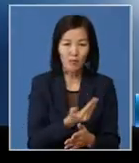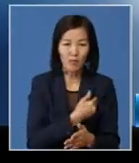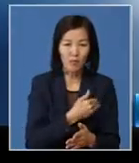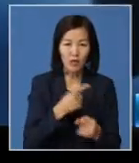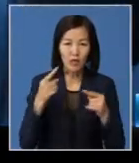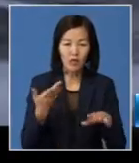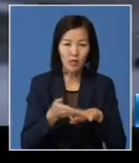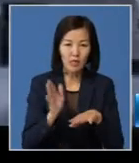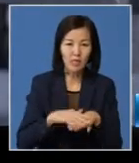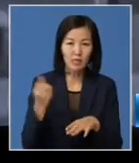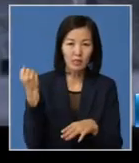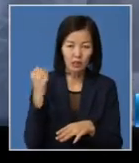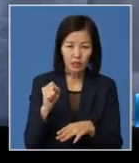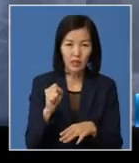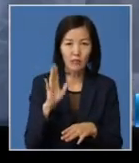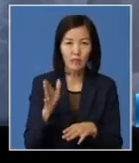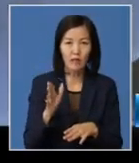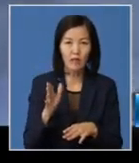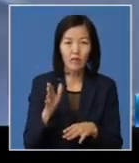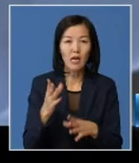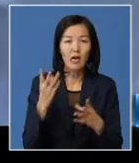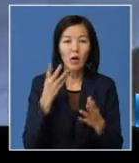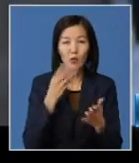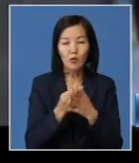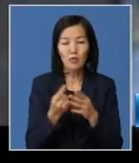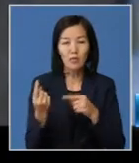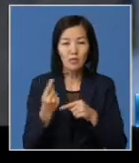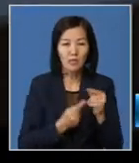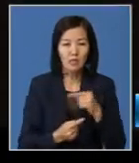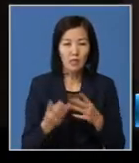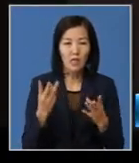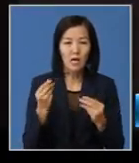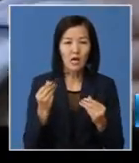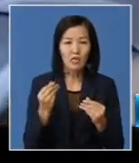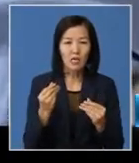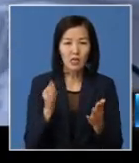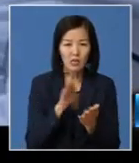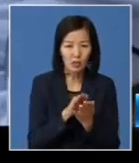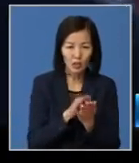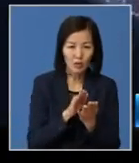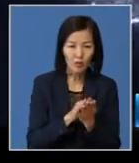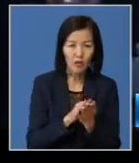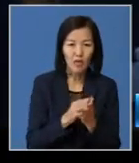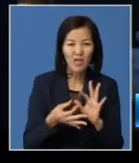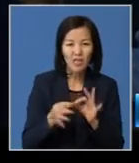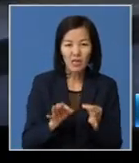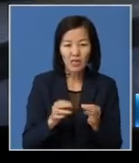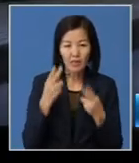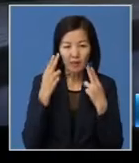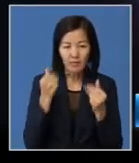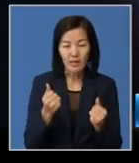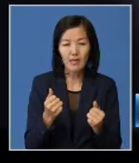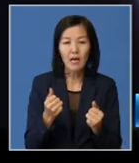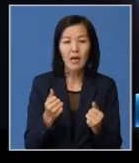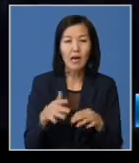түрлі қиындықтары көрініс тапқан. Кейіпкерлердің бірі өз ісінің білгірі, ақшадан ақша жасаудың жолдарын жетік меңгерген. Биржа әлемінің